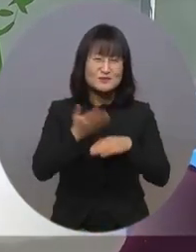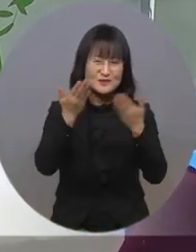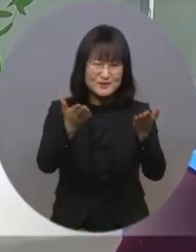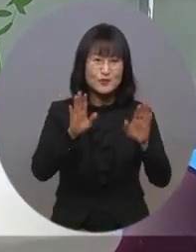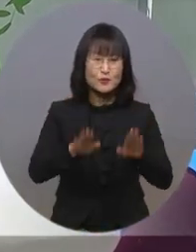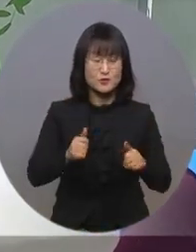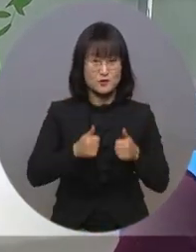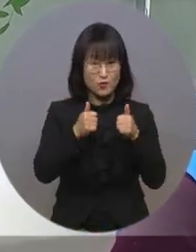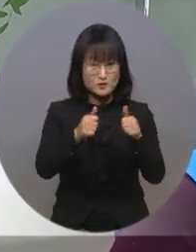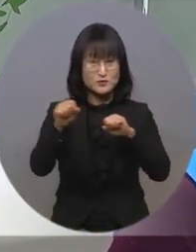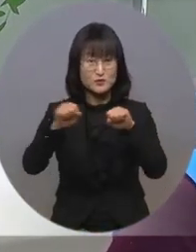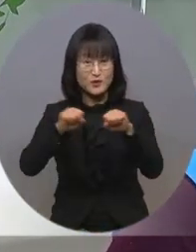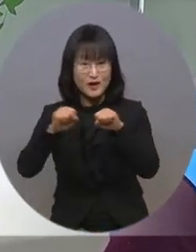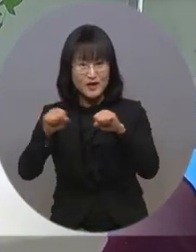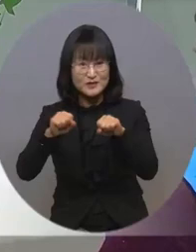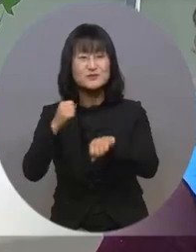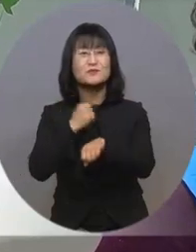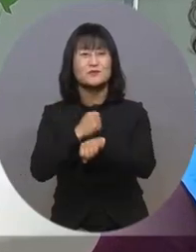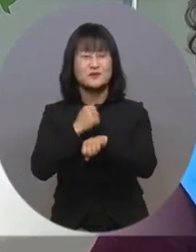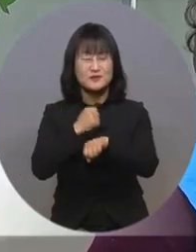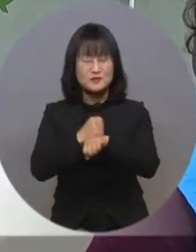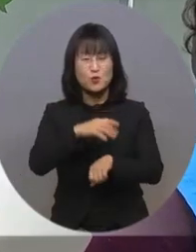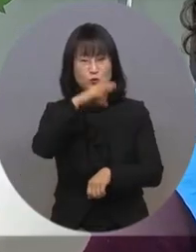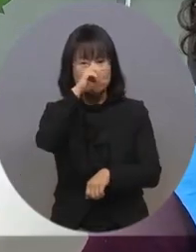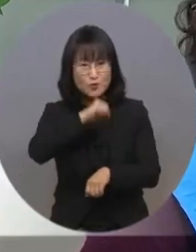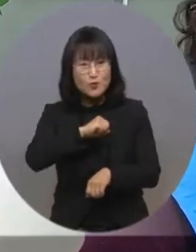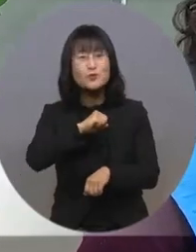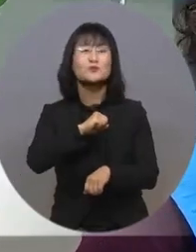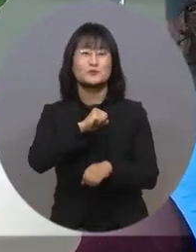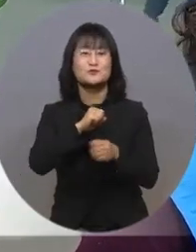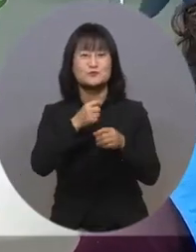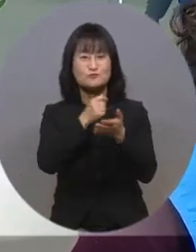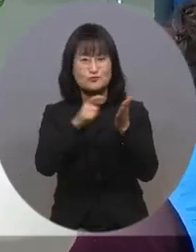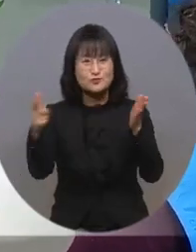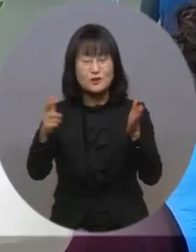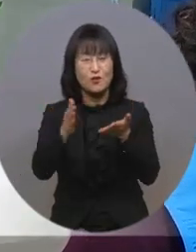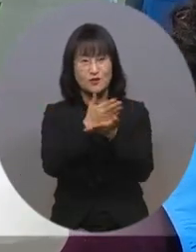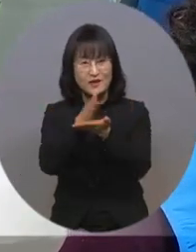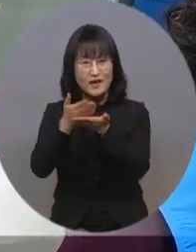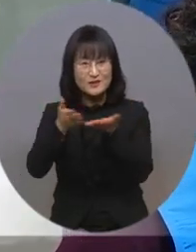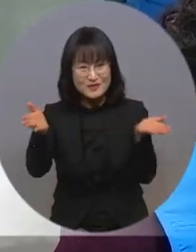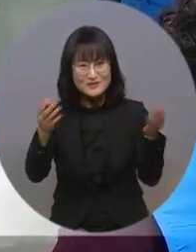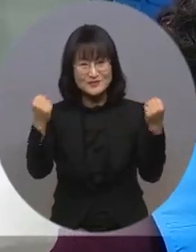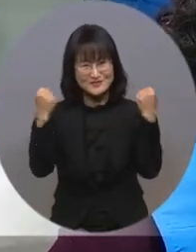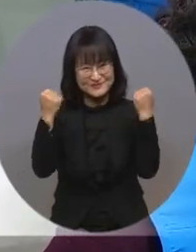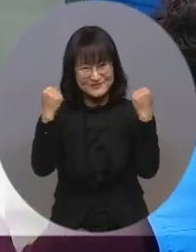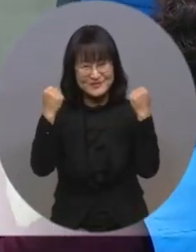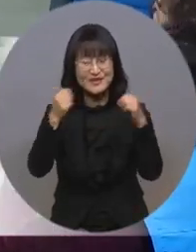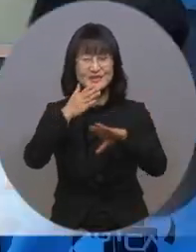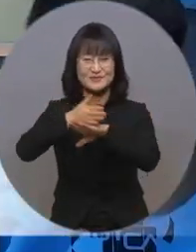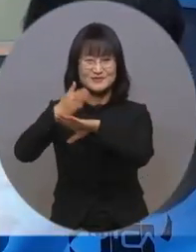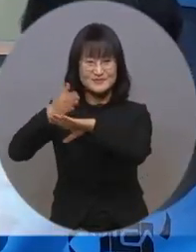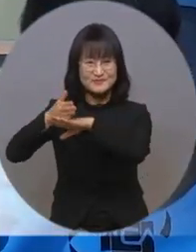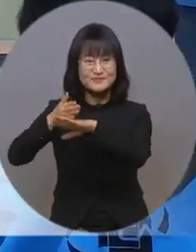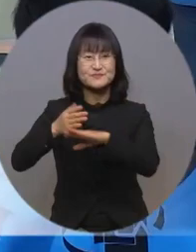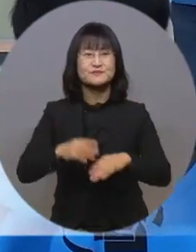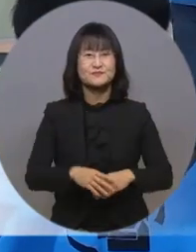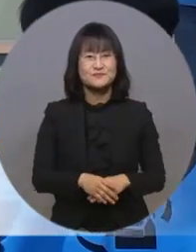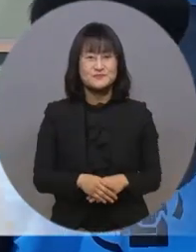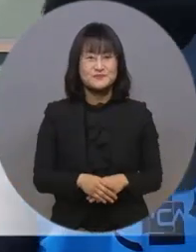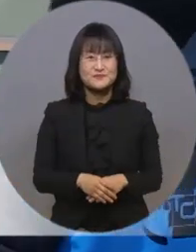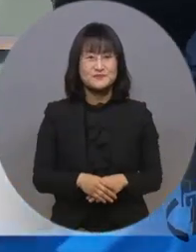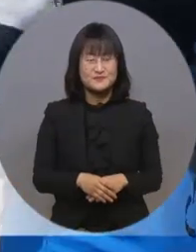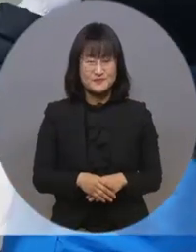열심히 하시고 많은 분들께 좋은 물건 나눠줄 수 있도록 우리 힘내기 바랍니다. 고맙습니다. 자주